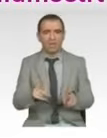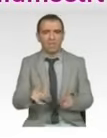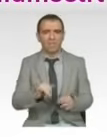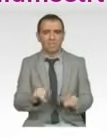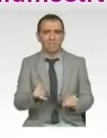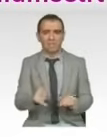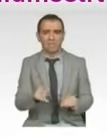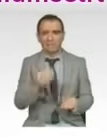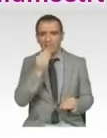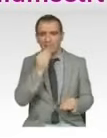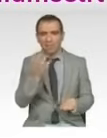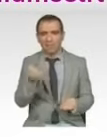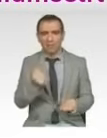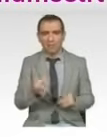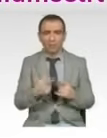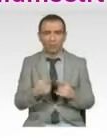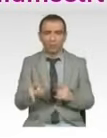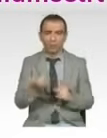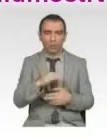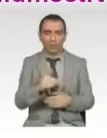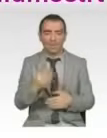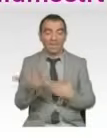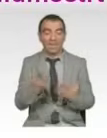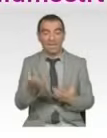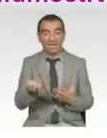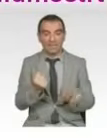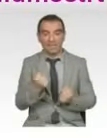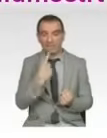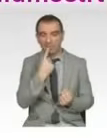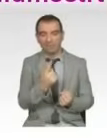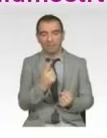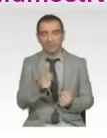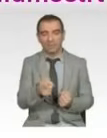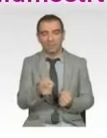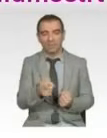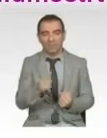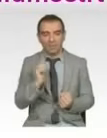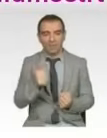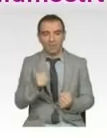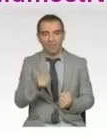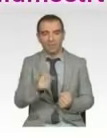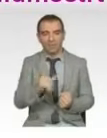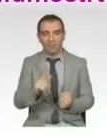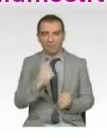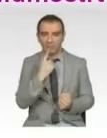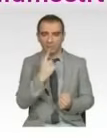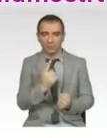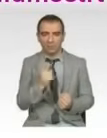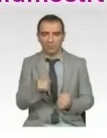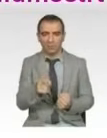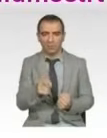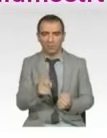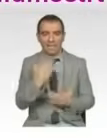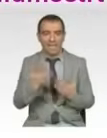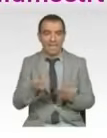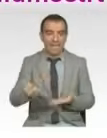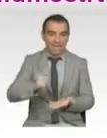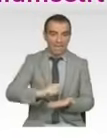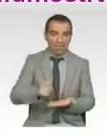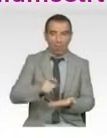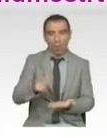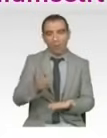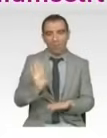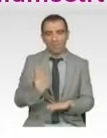mesela yemek yaptıktan sonra bana sorar ne kadar koyayım diye. Ya da ben sürekli şey diyorum. İşte ne kadar koyarsam ben o kadar